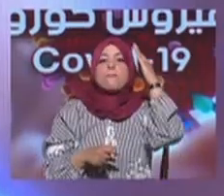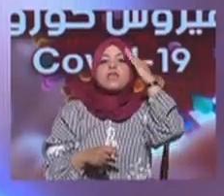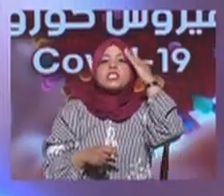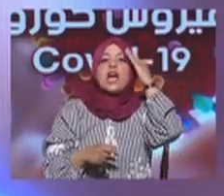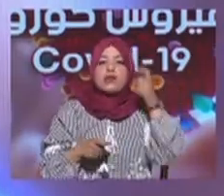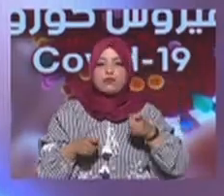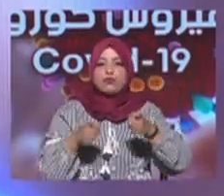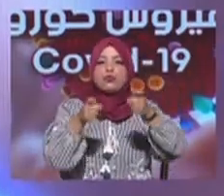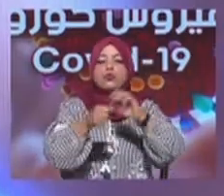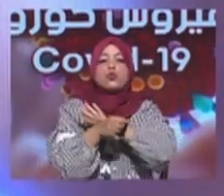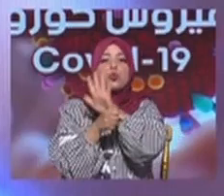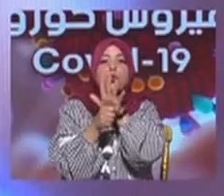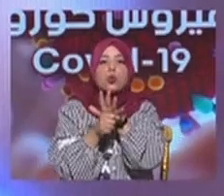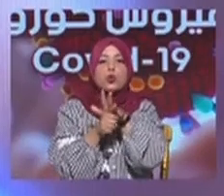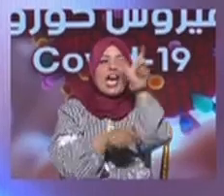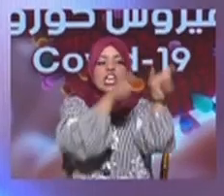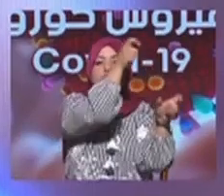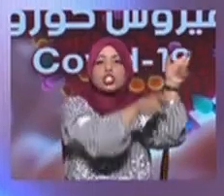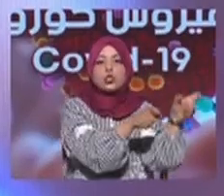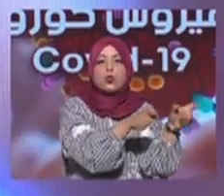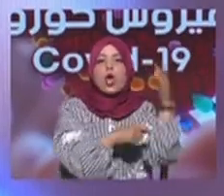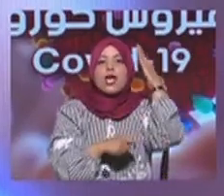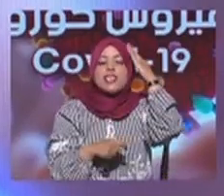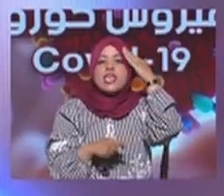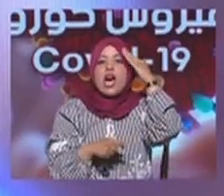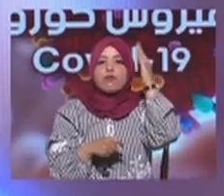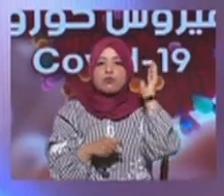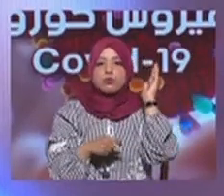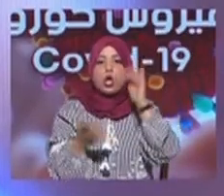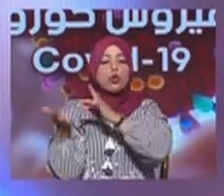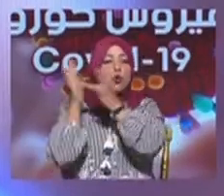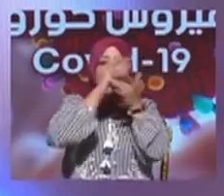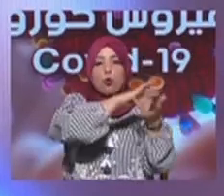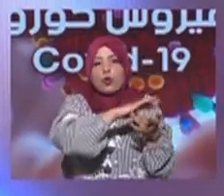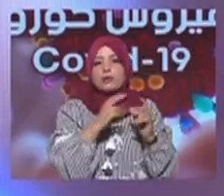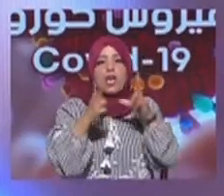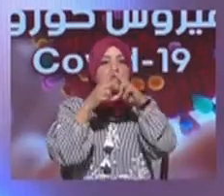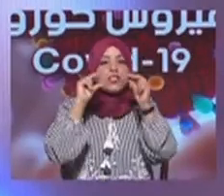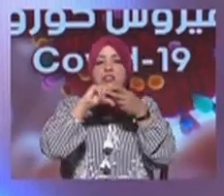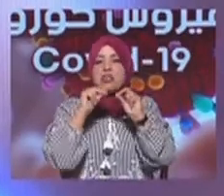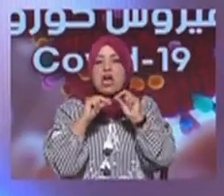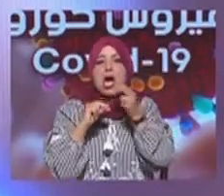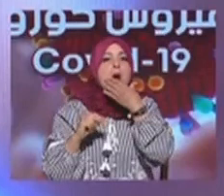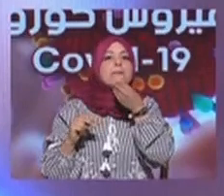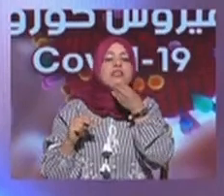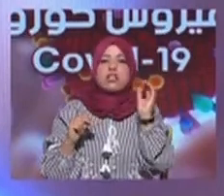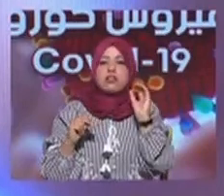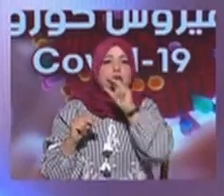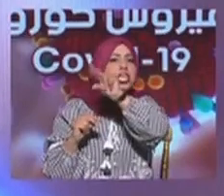معناتها مهمة ياسر المعلومة هي ليدنتيفي خاطر قلت لك هذاك سي لو كود جينيتيك نتاعو كيما بطاقة التعريف نتاعو الفيروس